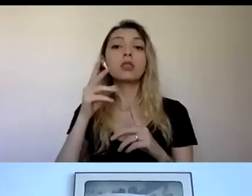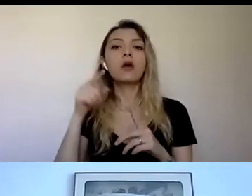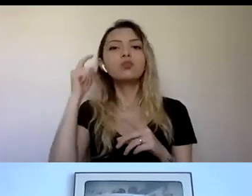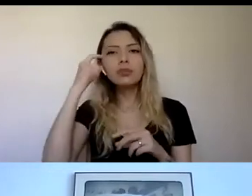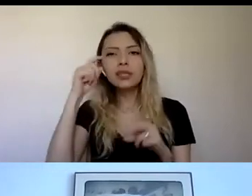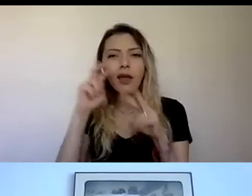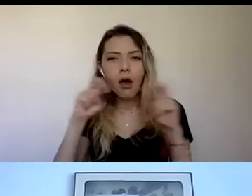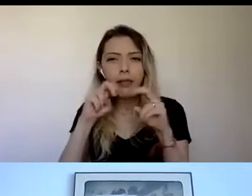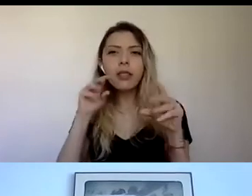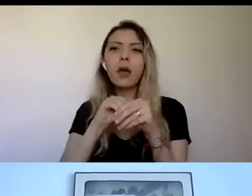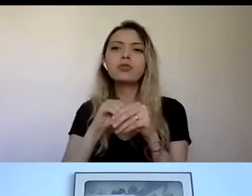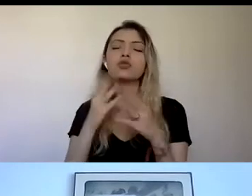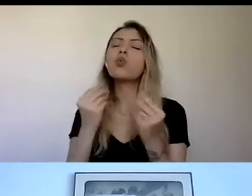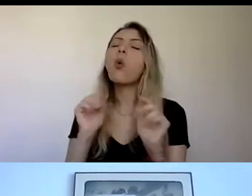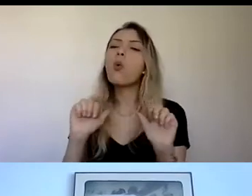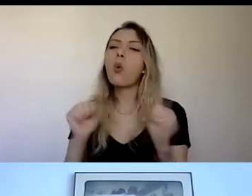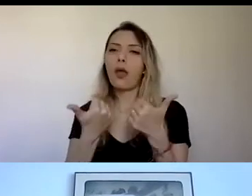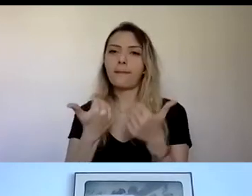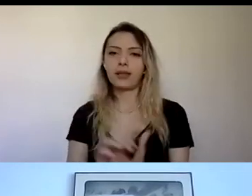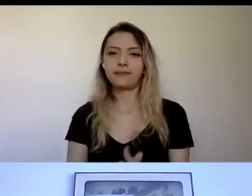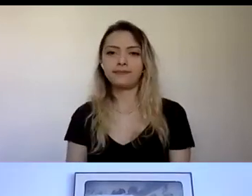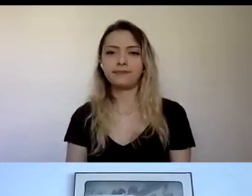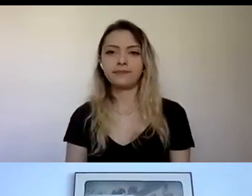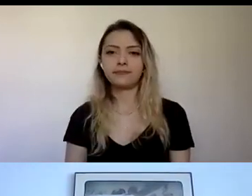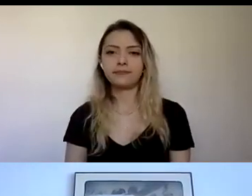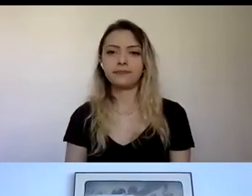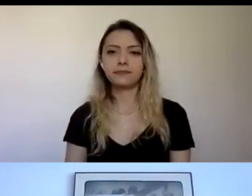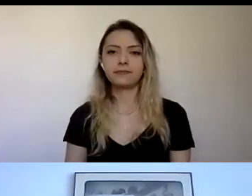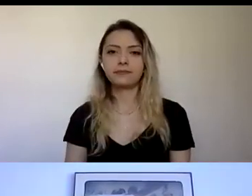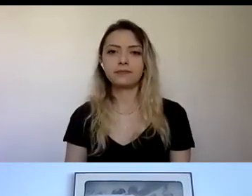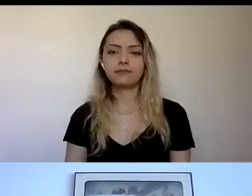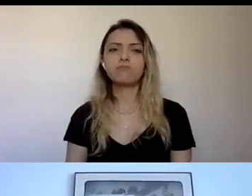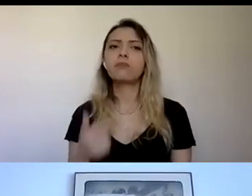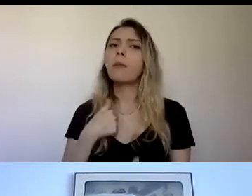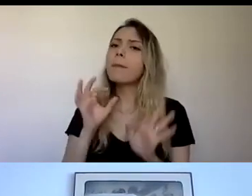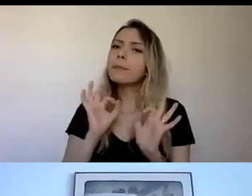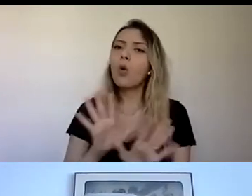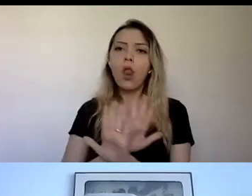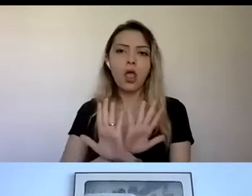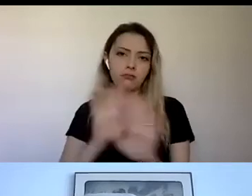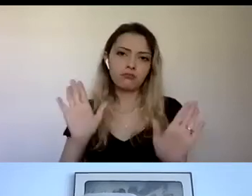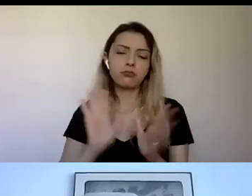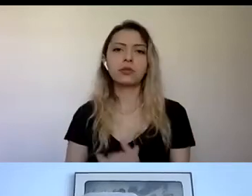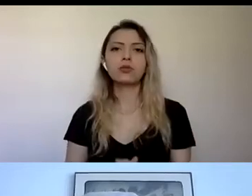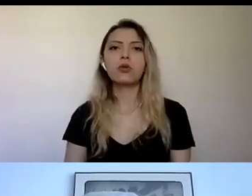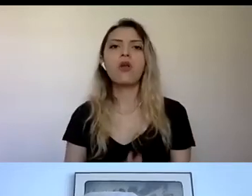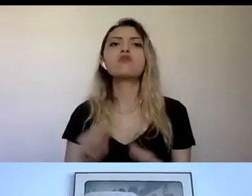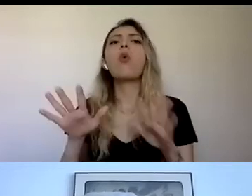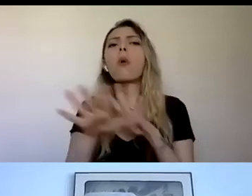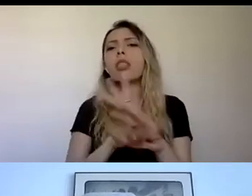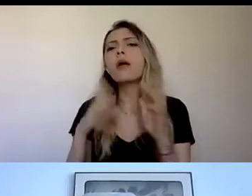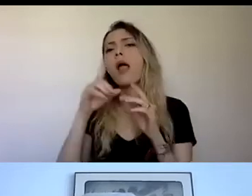olmaz araçlar olarak karşımıza çıkıyor. Ben böyle bir temel üzerinden gittim.